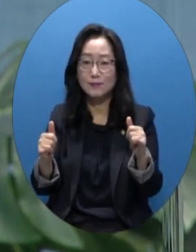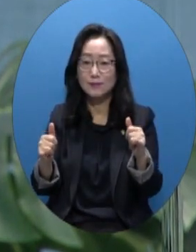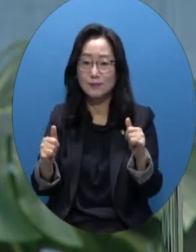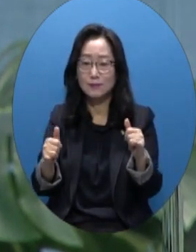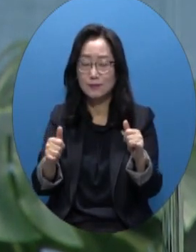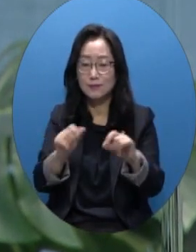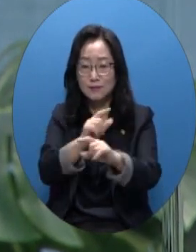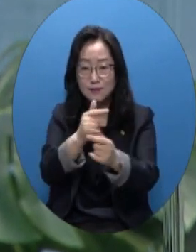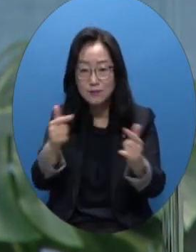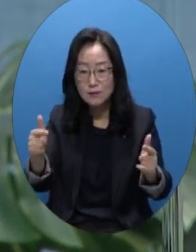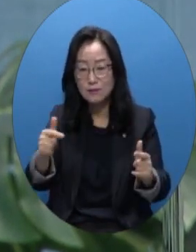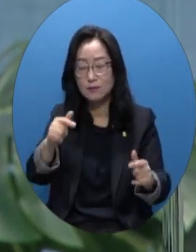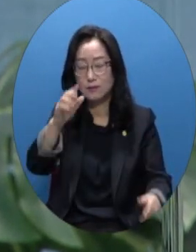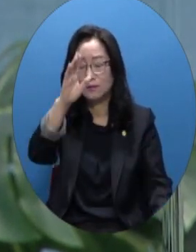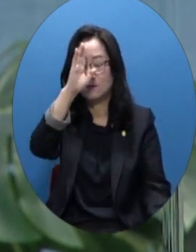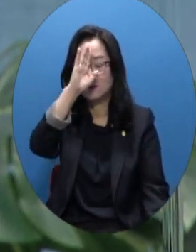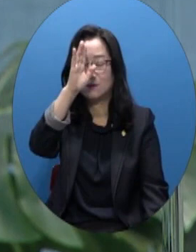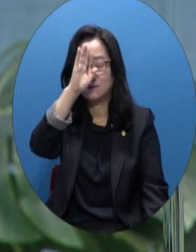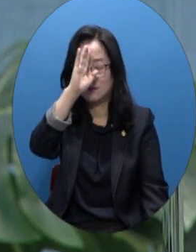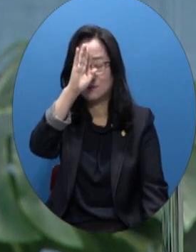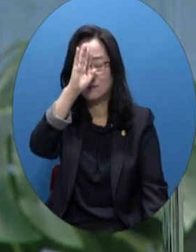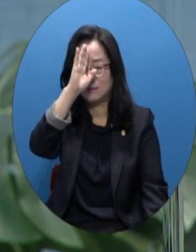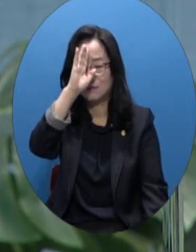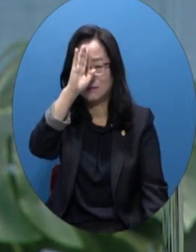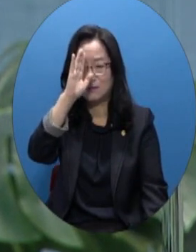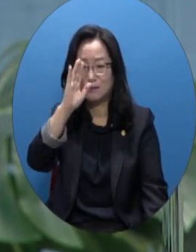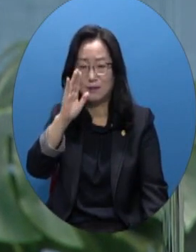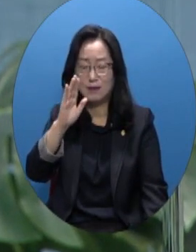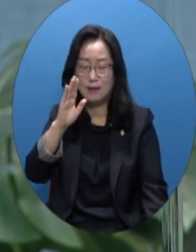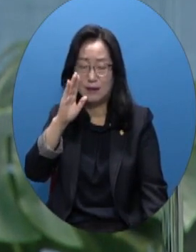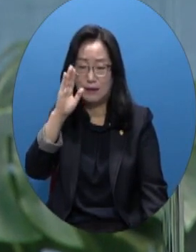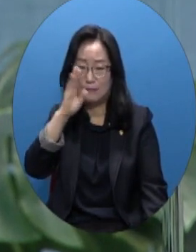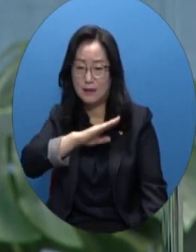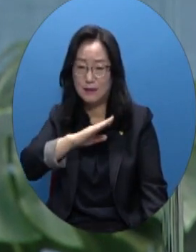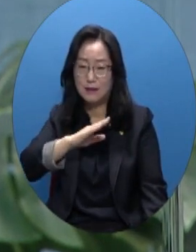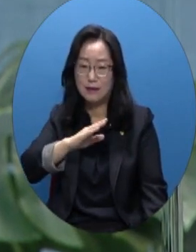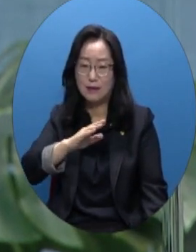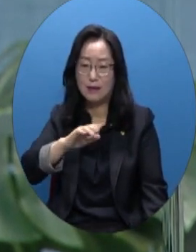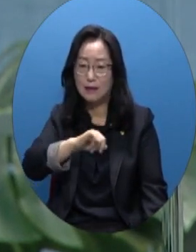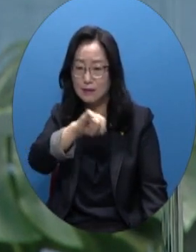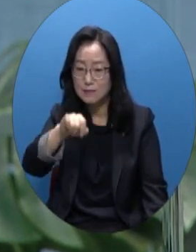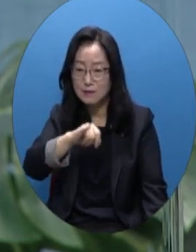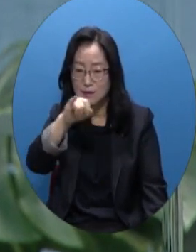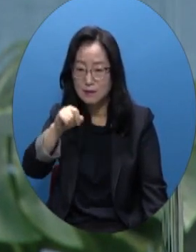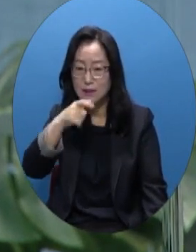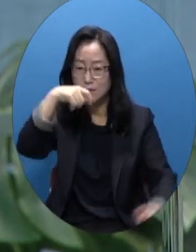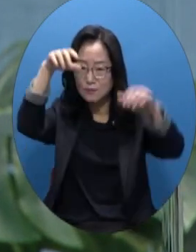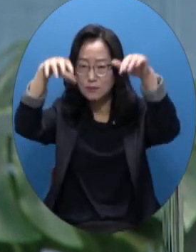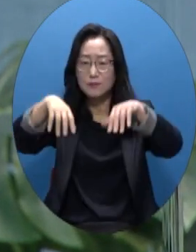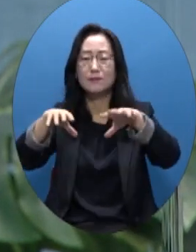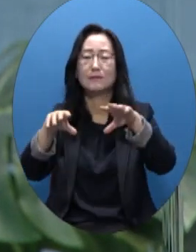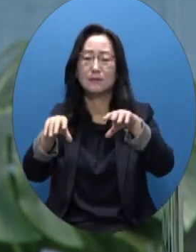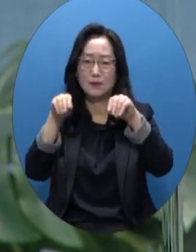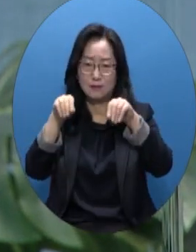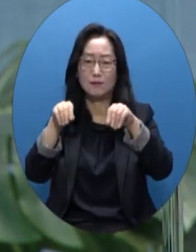각종 질병의 악성 바이러스의 기 글에